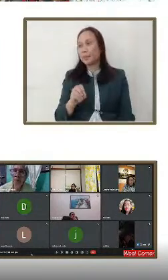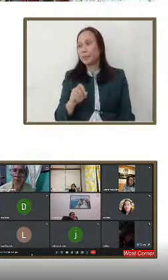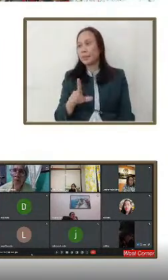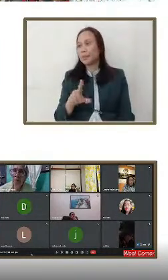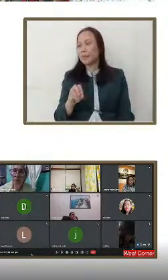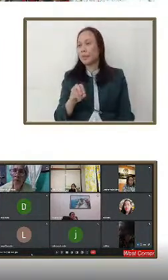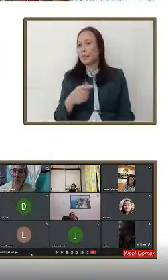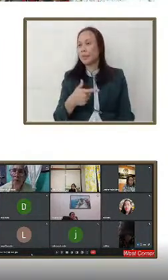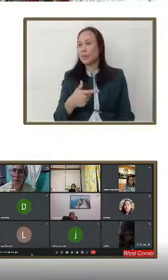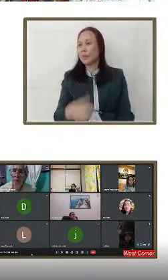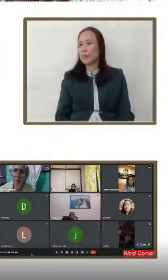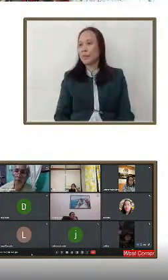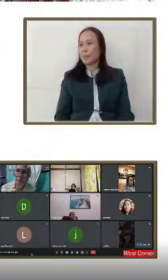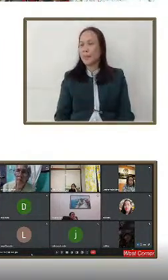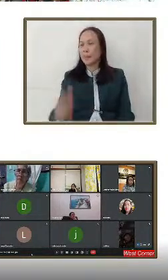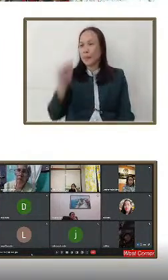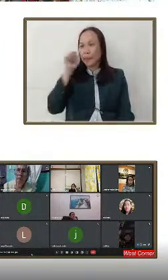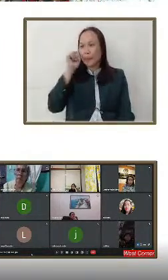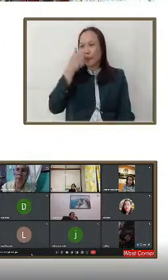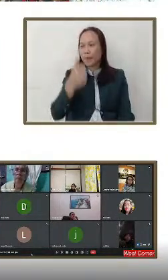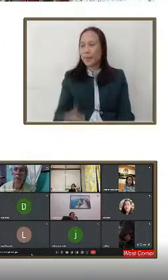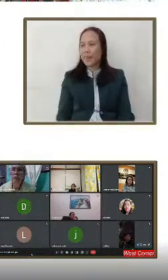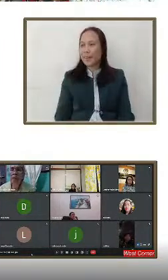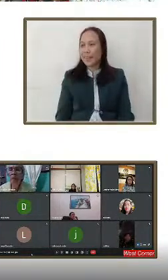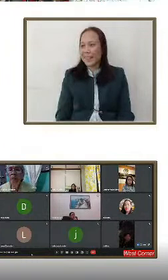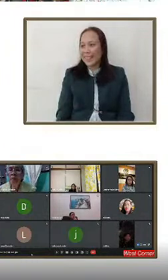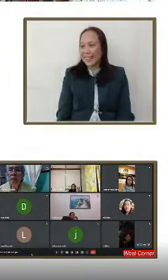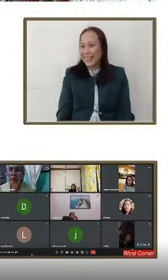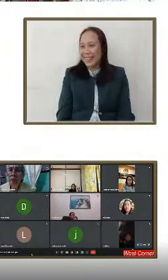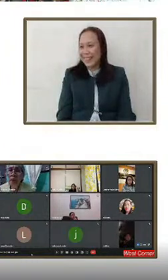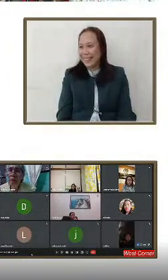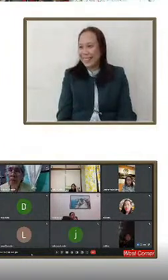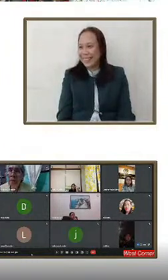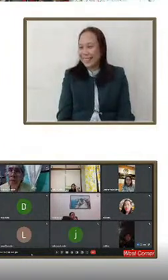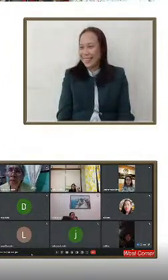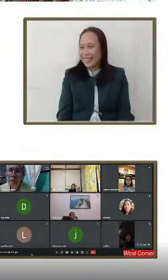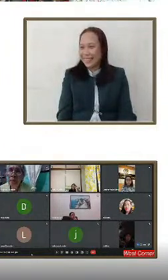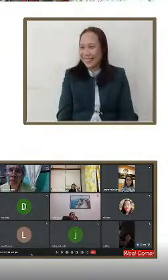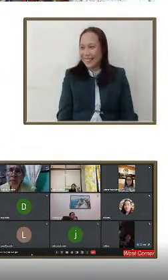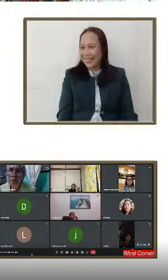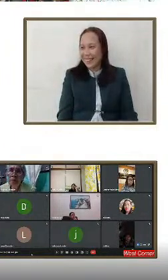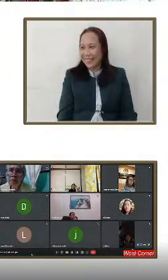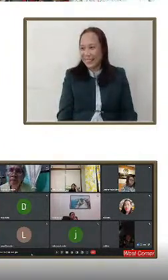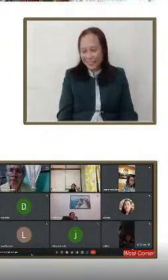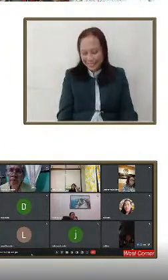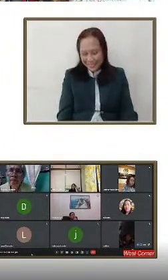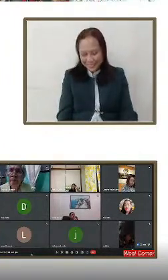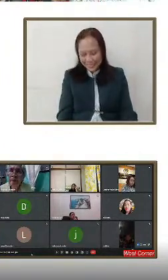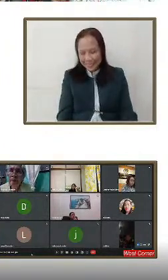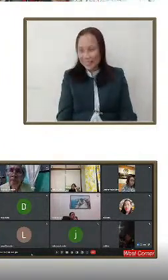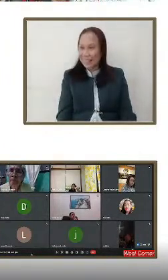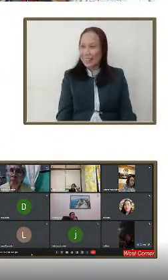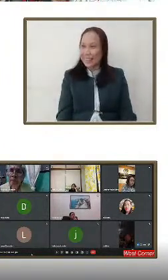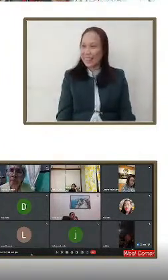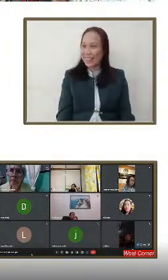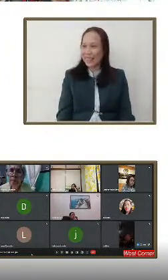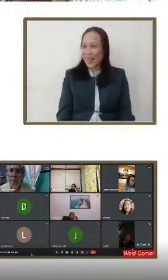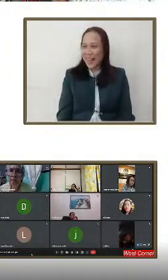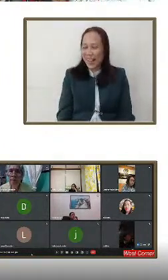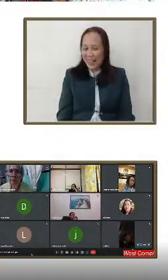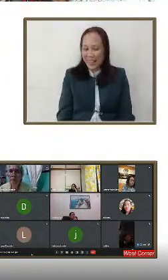Dipolog. Bukas na lang kami babiyahin. Hindi ko pa alam kung saan. Basta sasakay na lang po ako ng aeroplano. No? Pagka mali, di pa para.